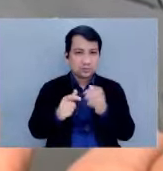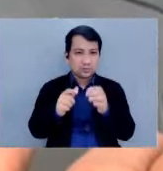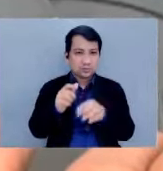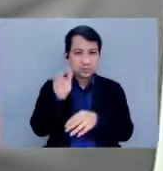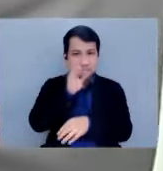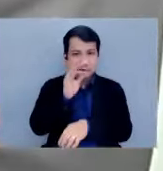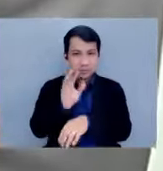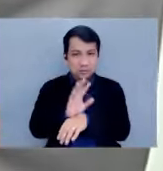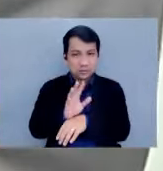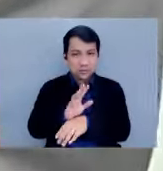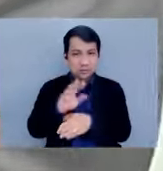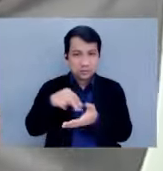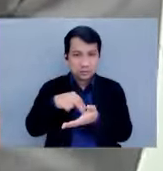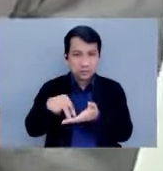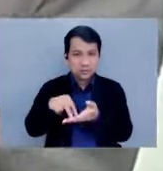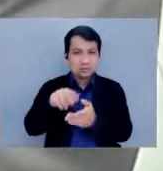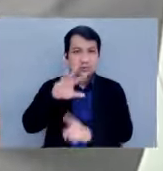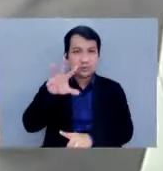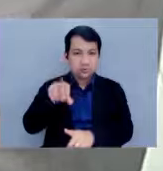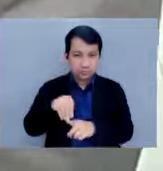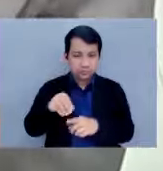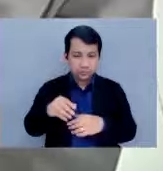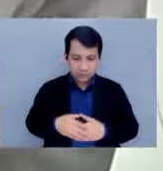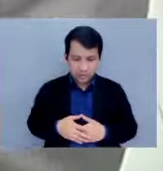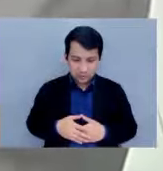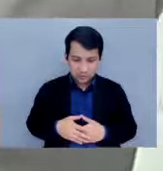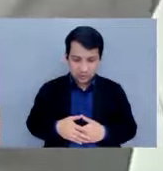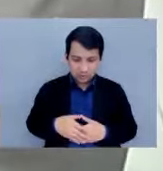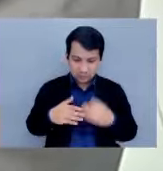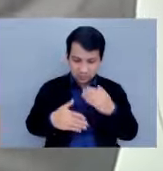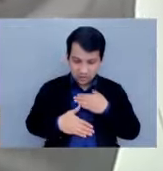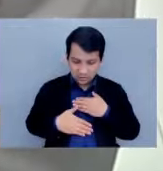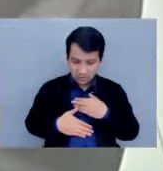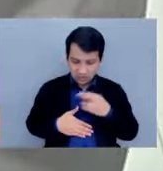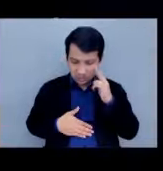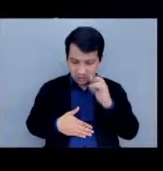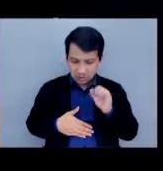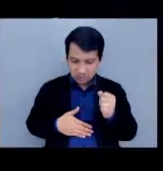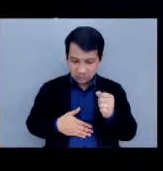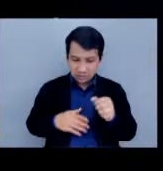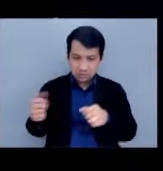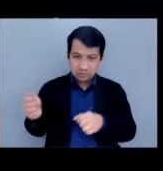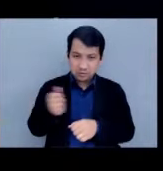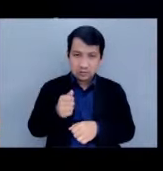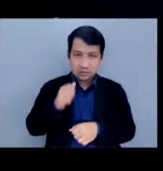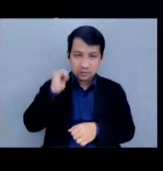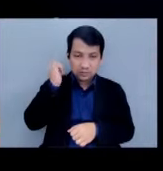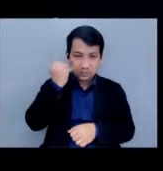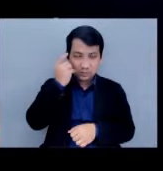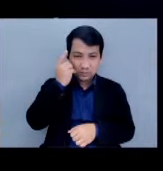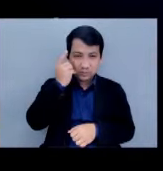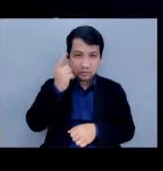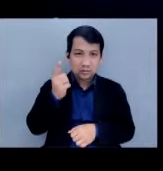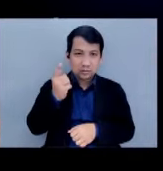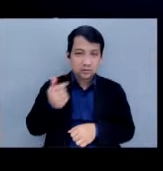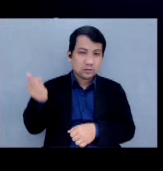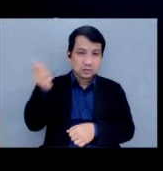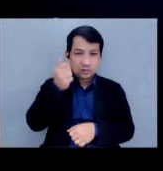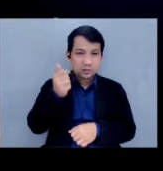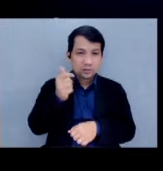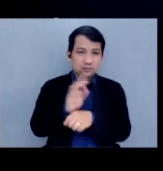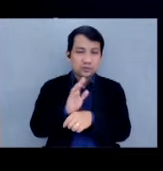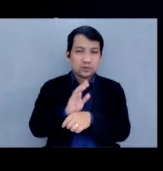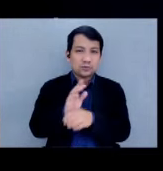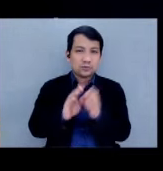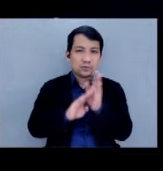dance, literature. Kaya naman, very happy si Ricky na na-appoint si Direk Joey Reyes bilang head ng Film Development Council of